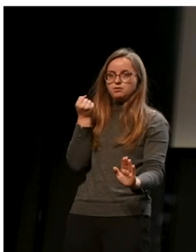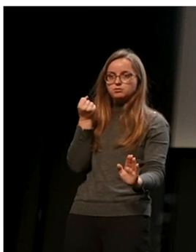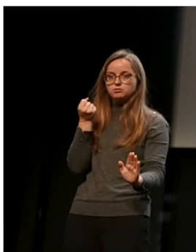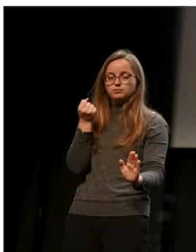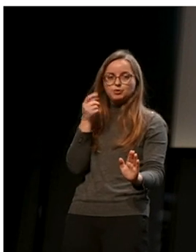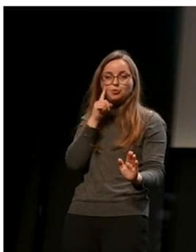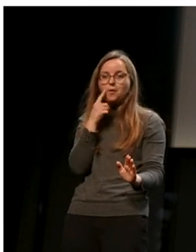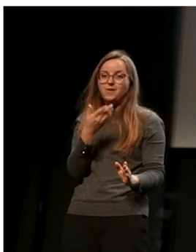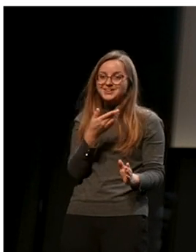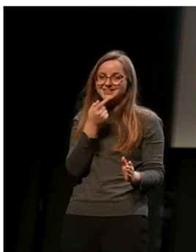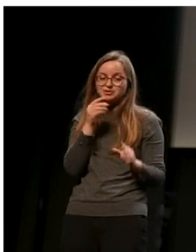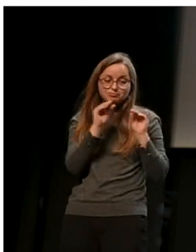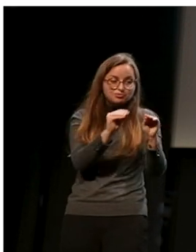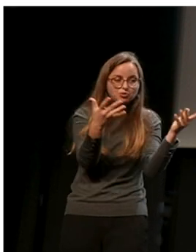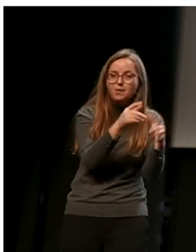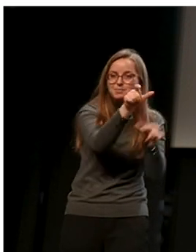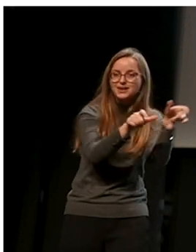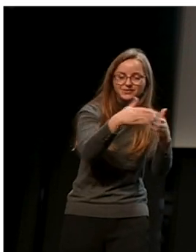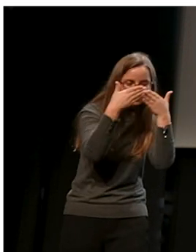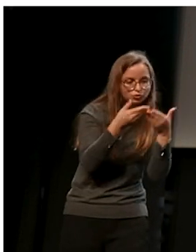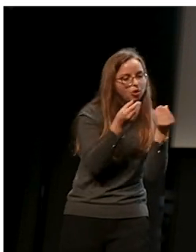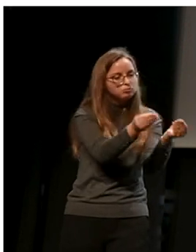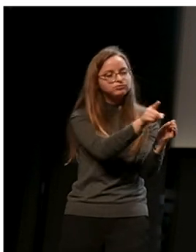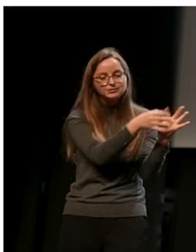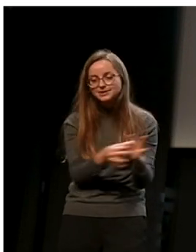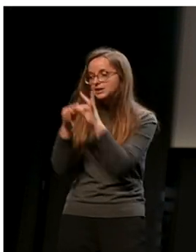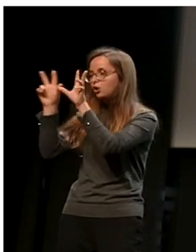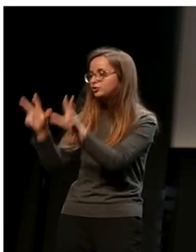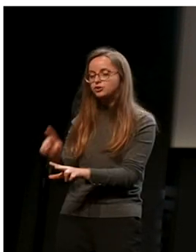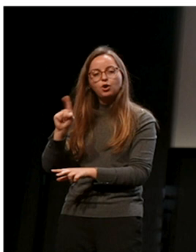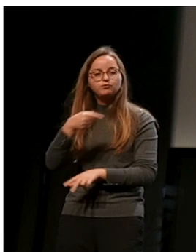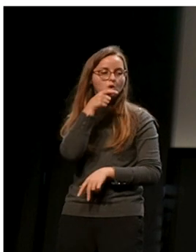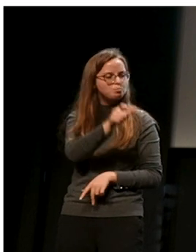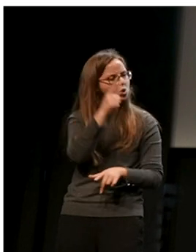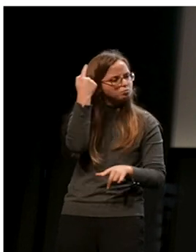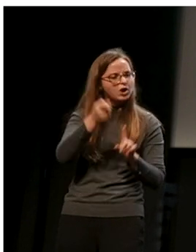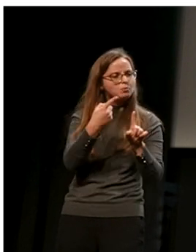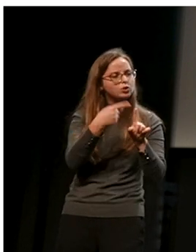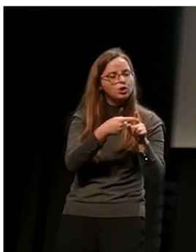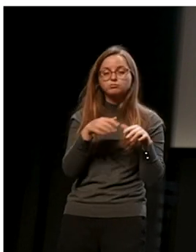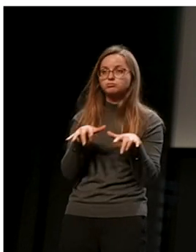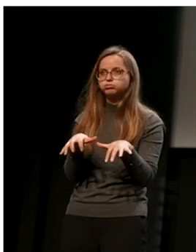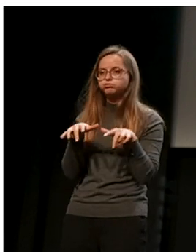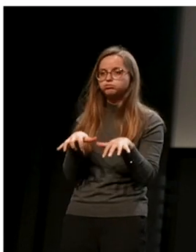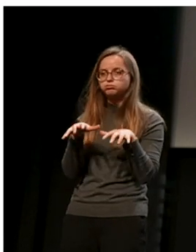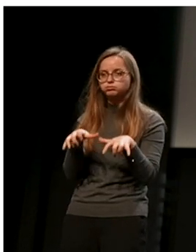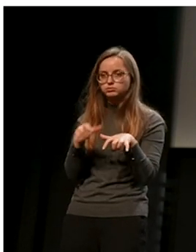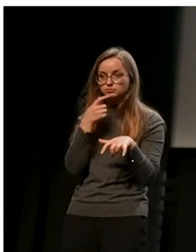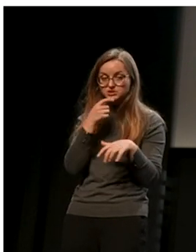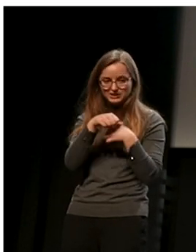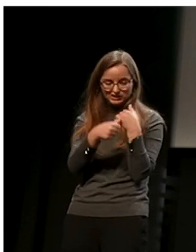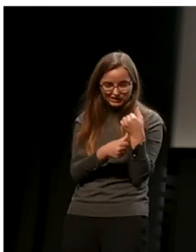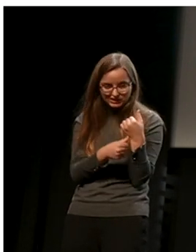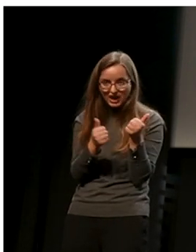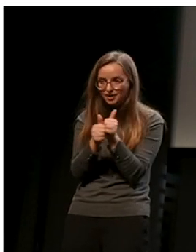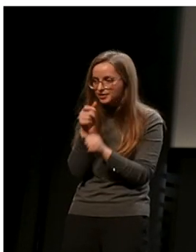qu'on va leur apprendre à taper sur un clavier, la fibre artistique risque de partir, et du coup, on aura plus de mal à générer des styles nouveaux, juste avec des